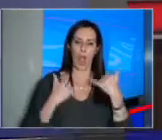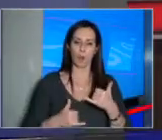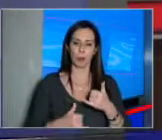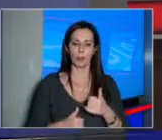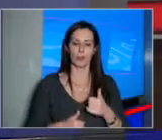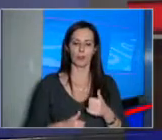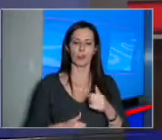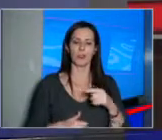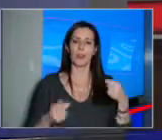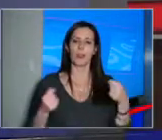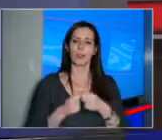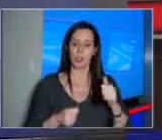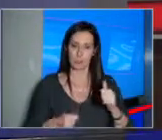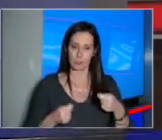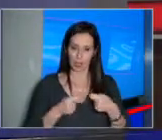לך.